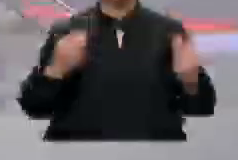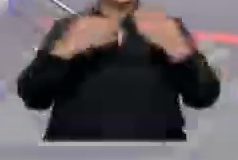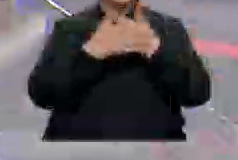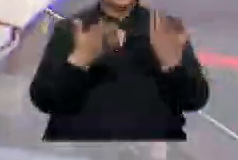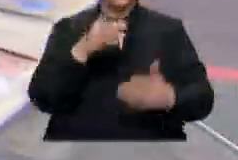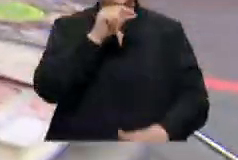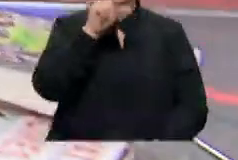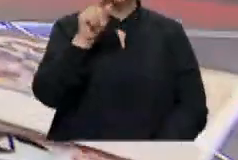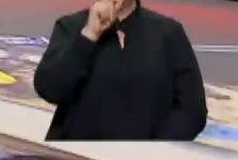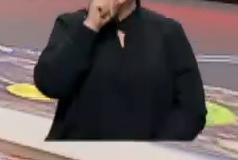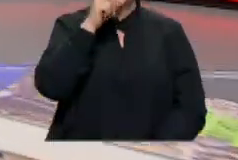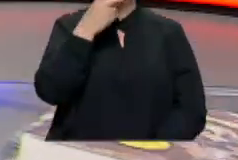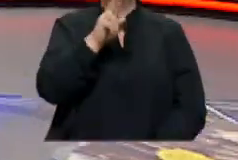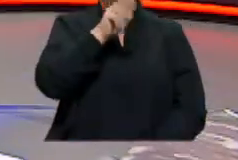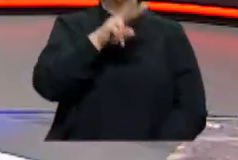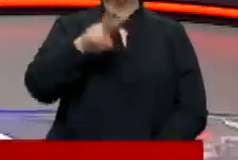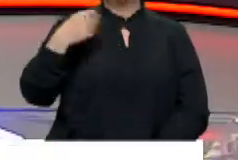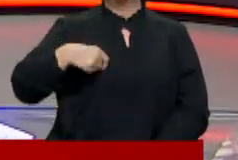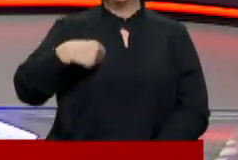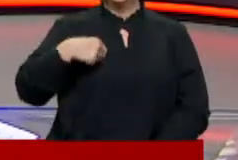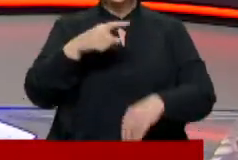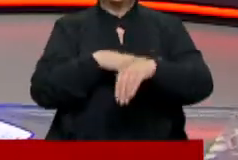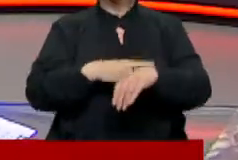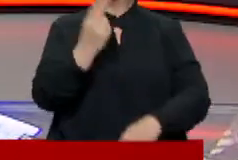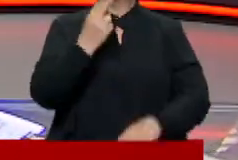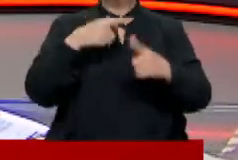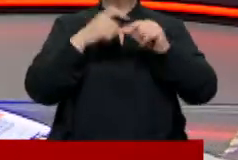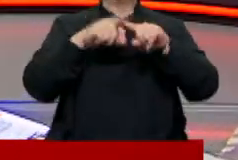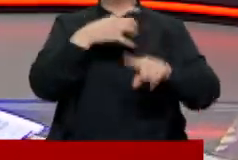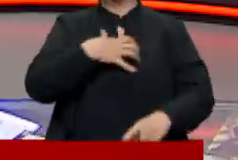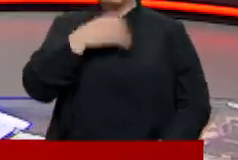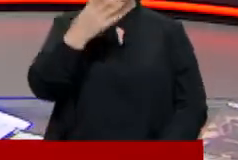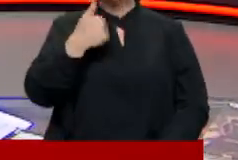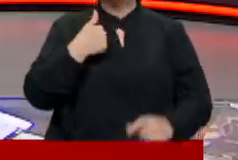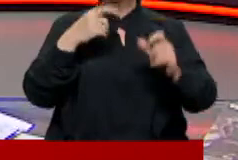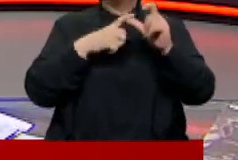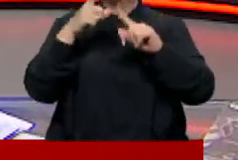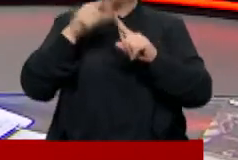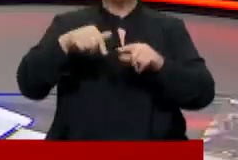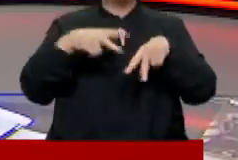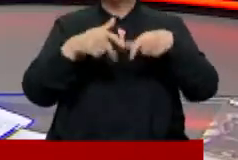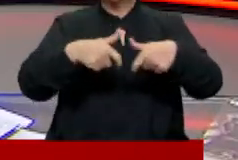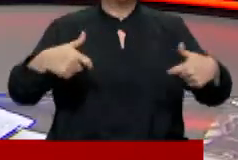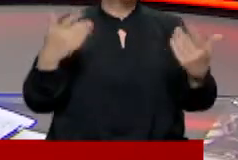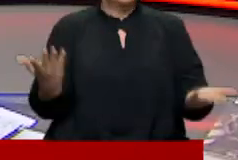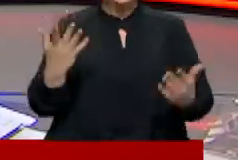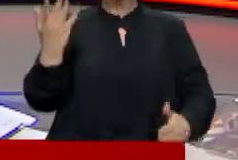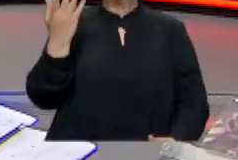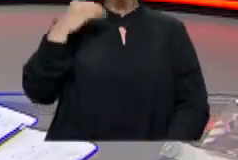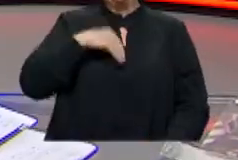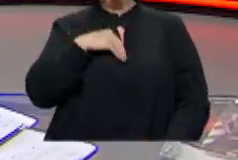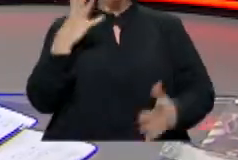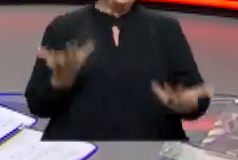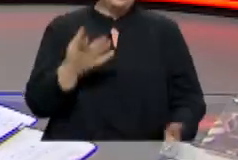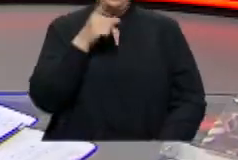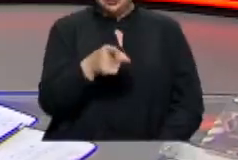İyi akşamlar. 11 Nisan 2022 Pazartesi saat 19. Fox Ana Haber'desiniz. Ben Selçuk Tepeli. Bugünkü etiketimiz sanırsın.